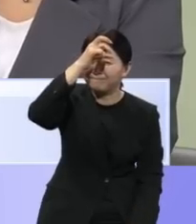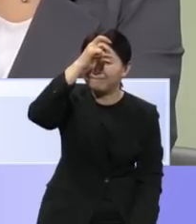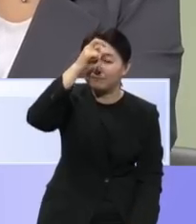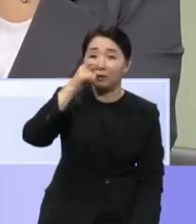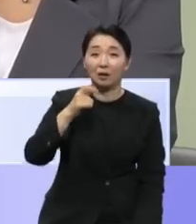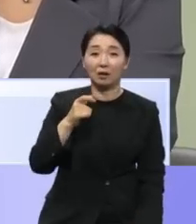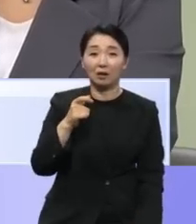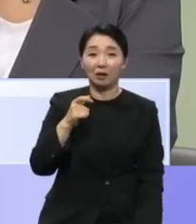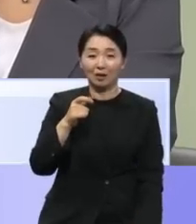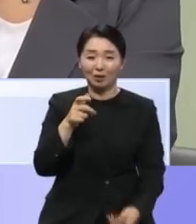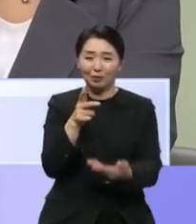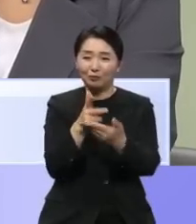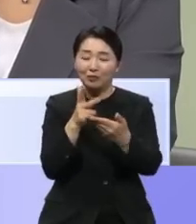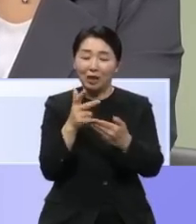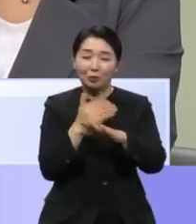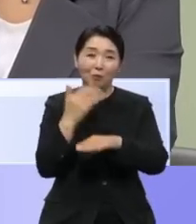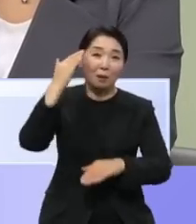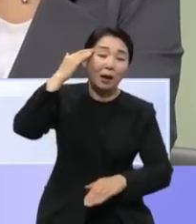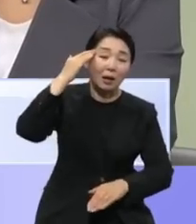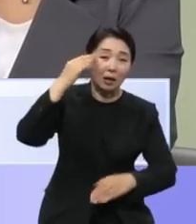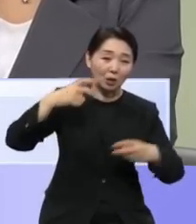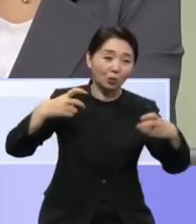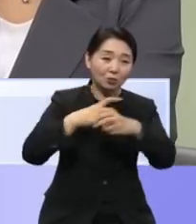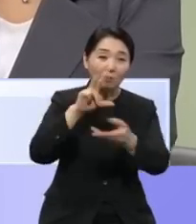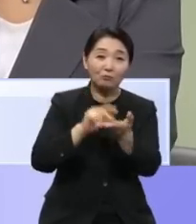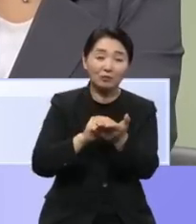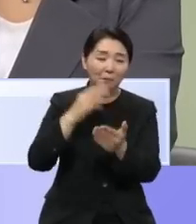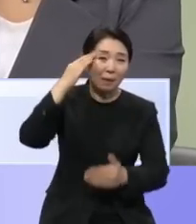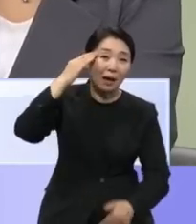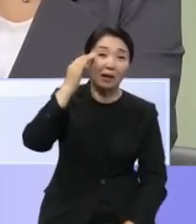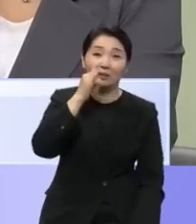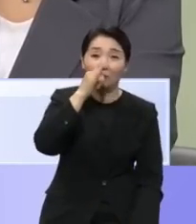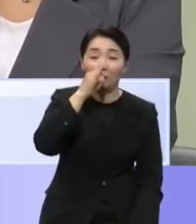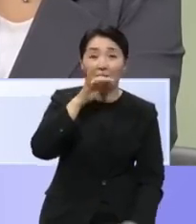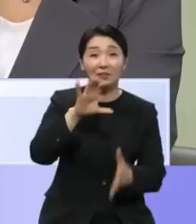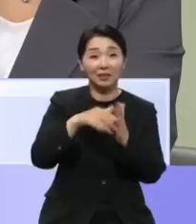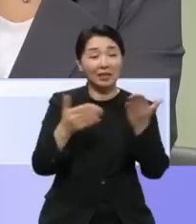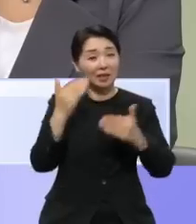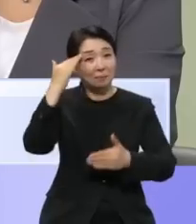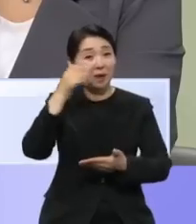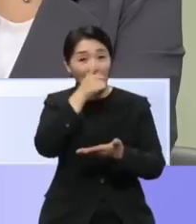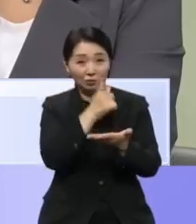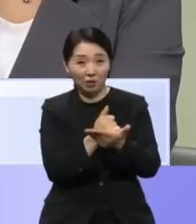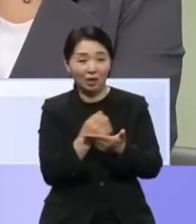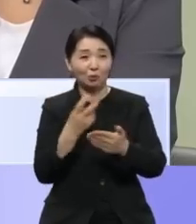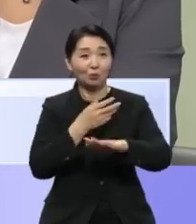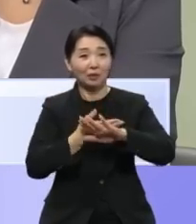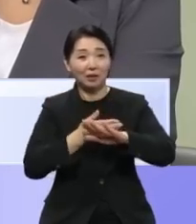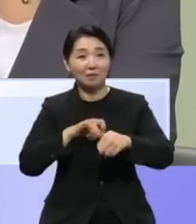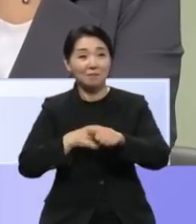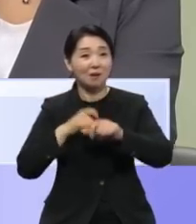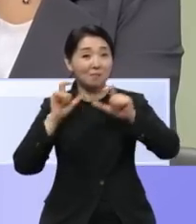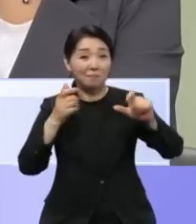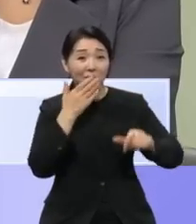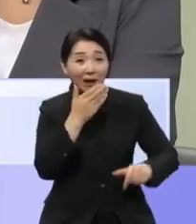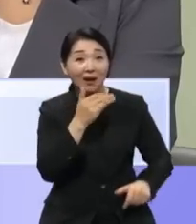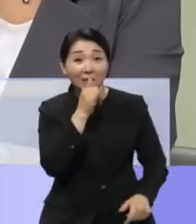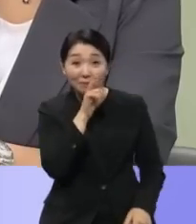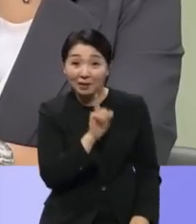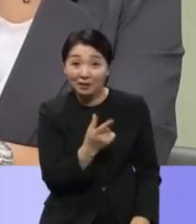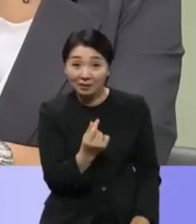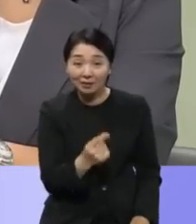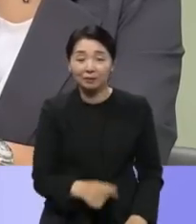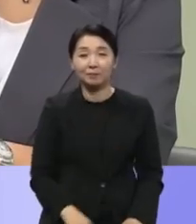주차의 흐름을 방해해서 교통상의 문제를 끼치거나라고 한다면 업무방해죄라던지 또 다른 처벌을 받을 수 있는 조항을 받게